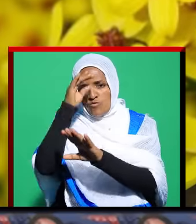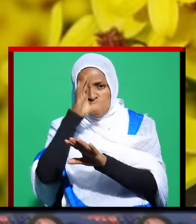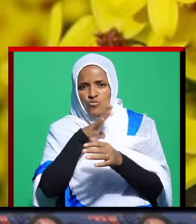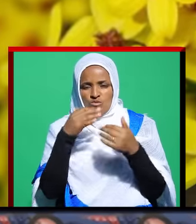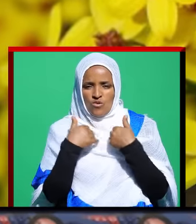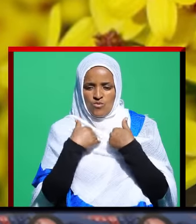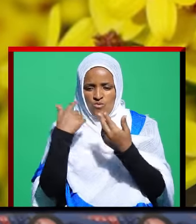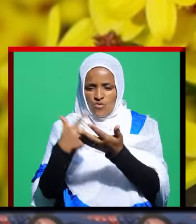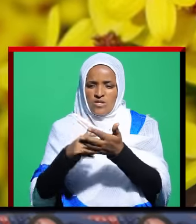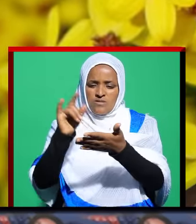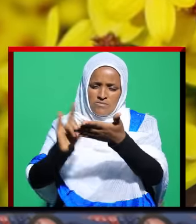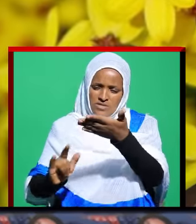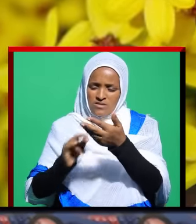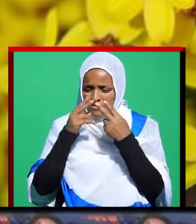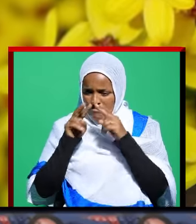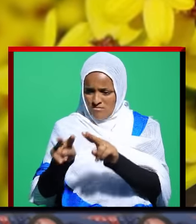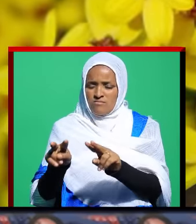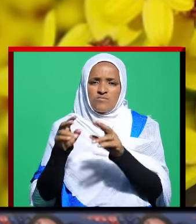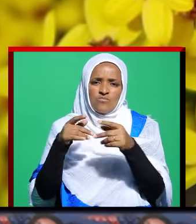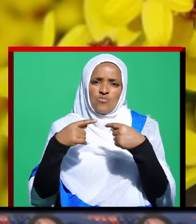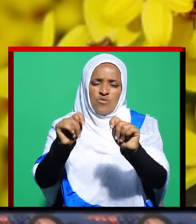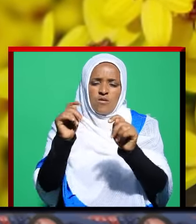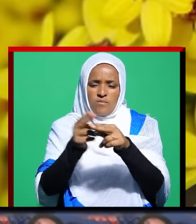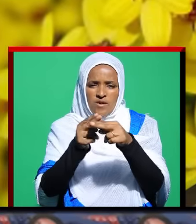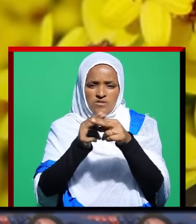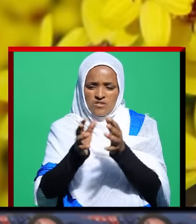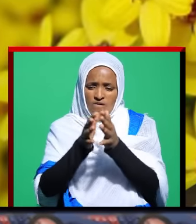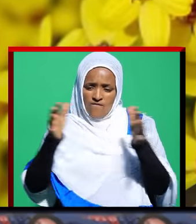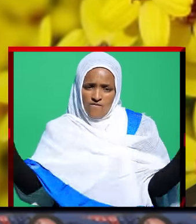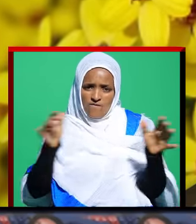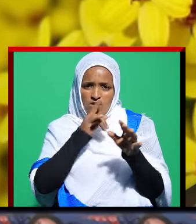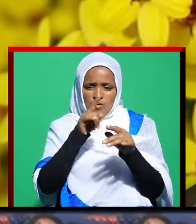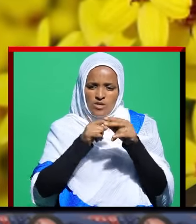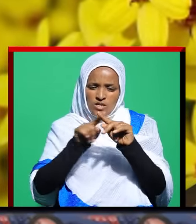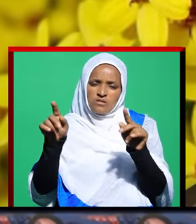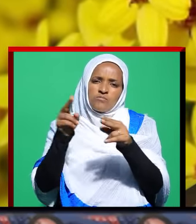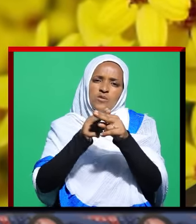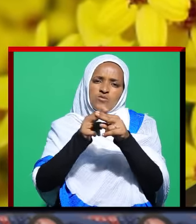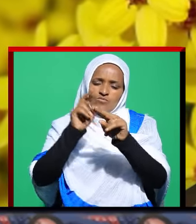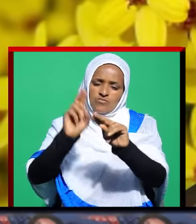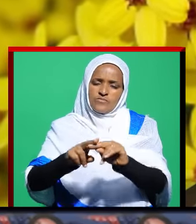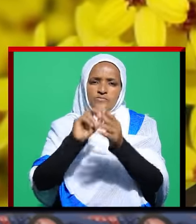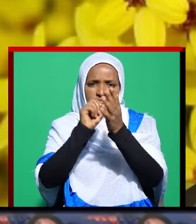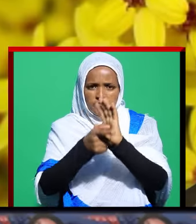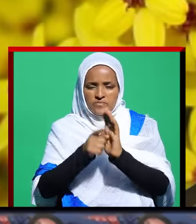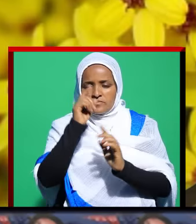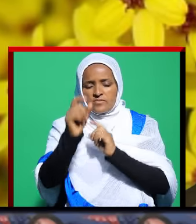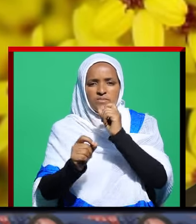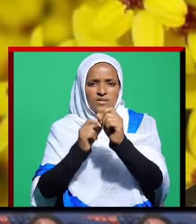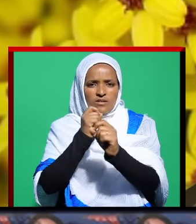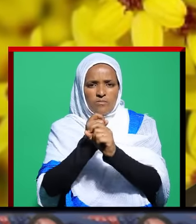አሉ። እነዚህን በዝርዝር ለማየት እንሞክር፣ በጣም ባጭሩ ማለት ነው። በጣም ሰፊ ነው ግን ባጭሩ እናስቀምጣቸው። ለምሳሌ